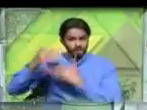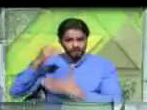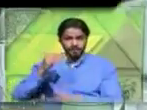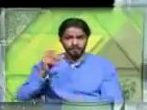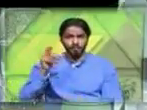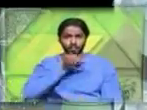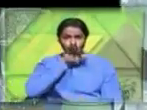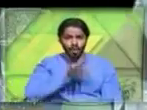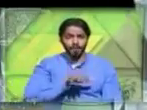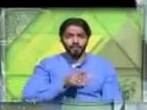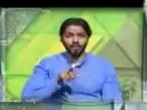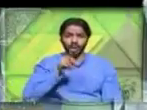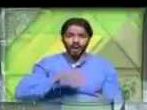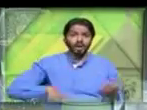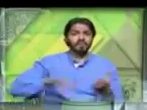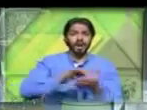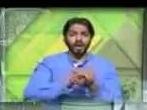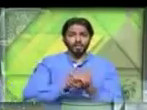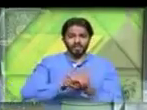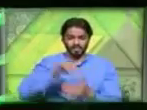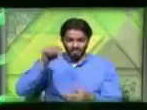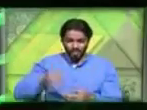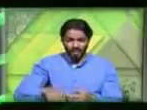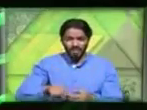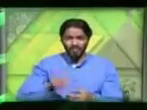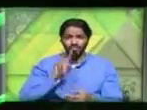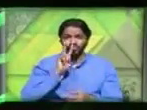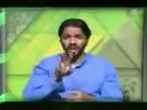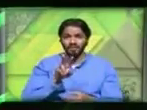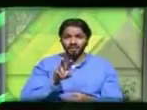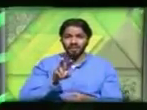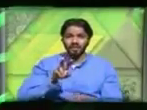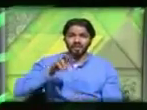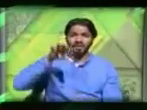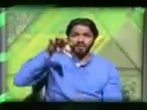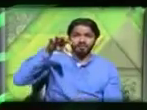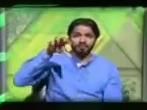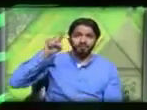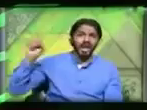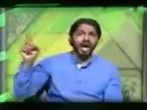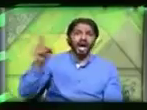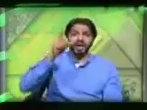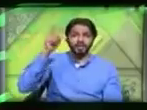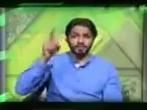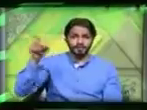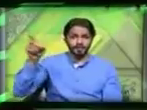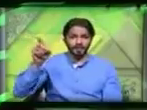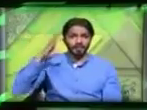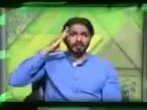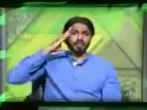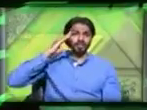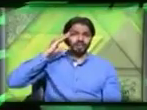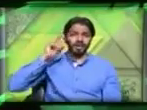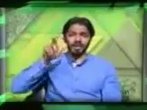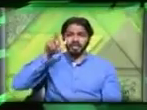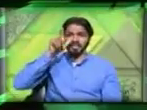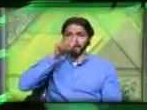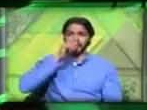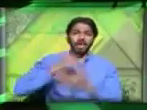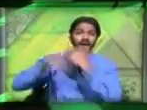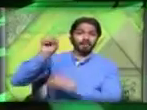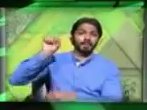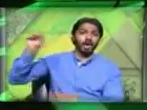وأبنائها في الوقت الذي نرى فيه أخي محمد كل أمم الأرض بلا نزاع تعتز بتاريخها